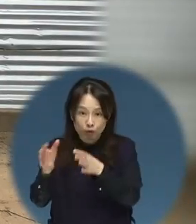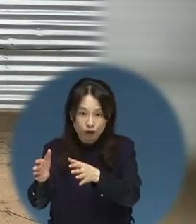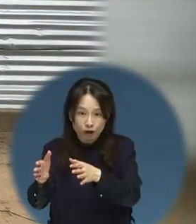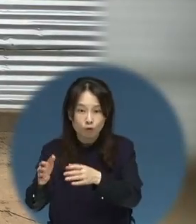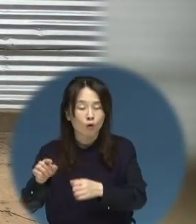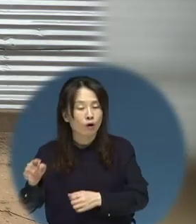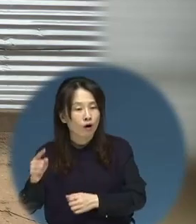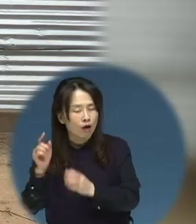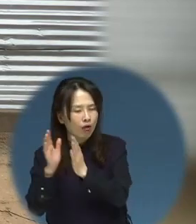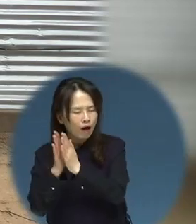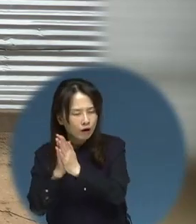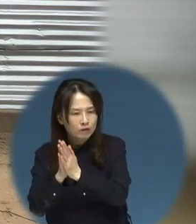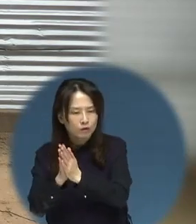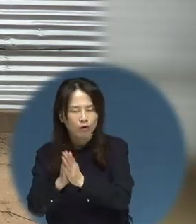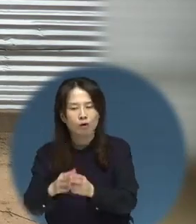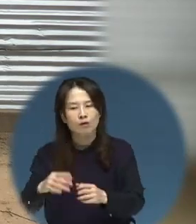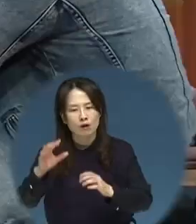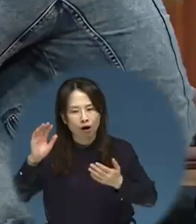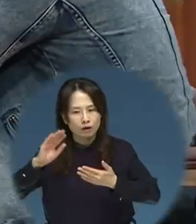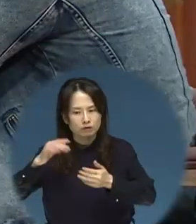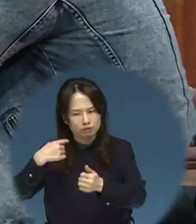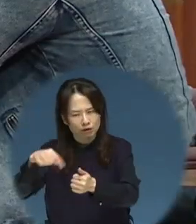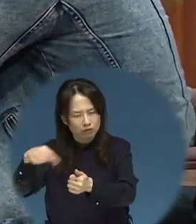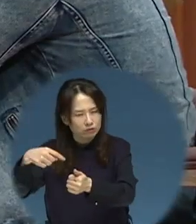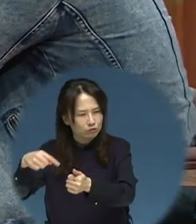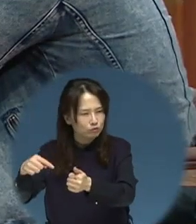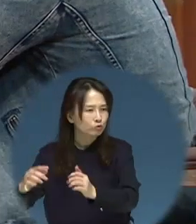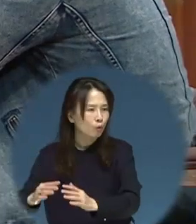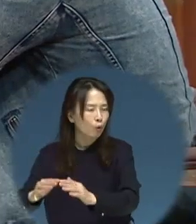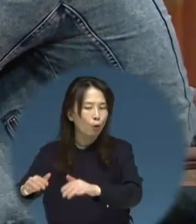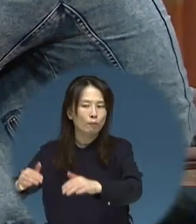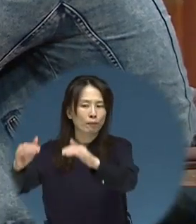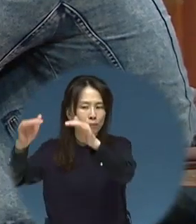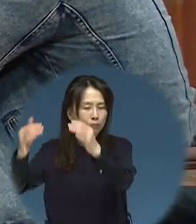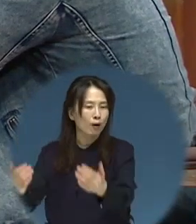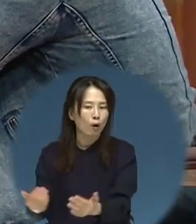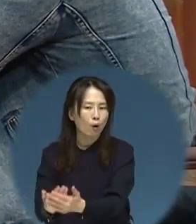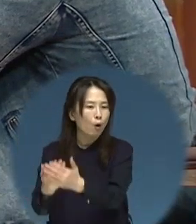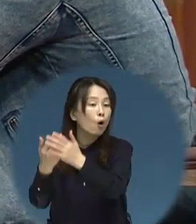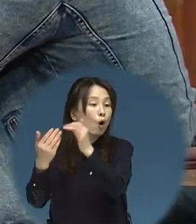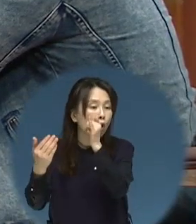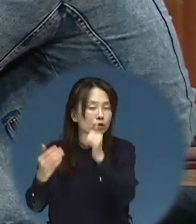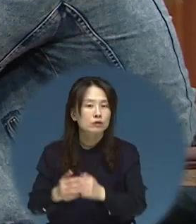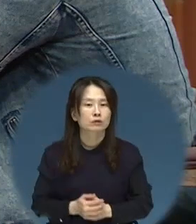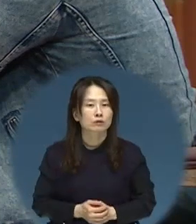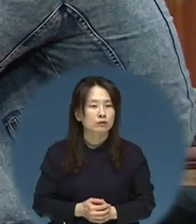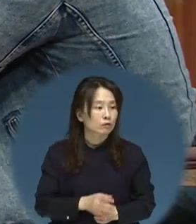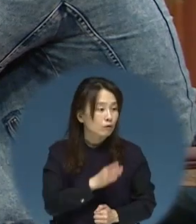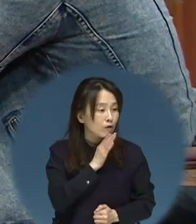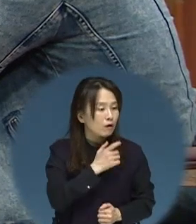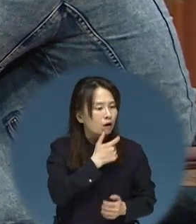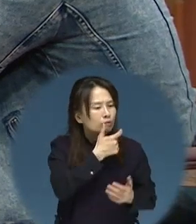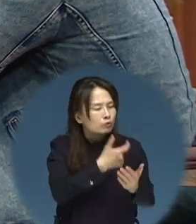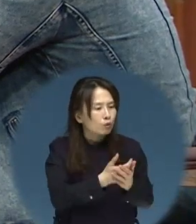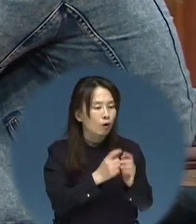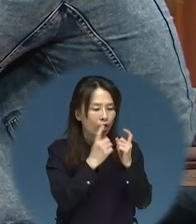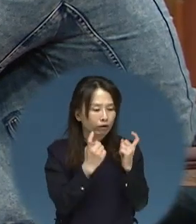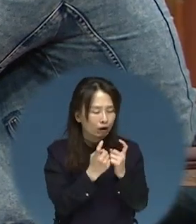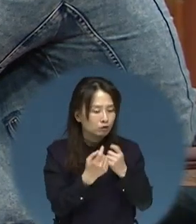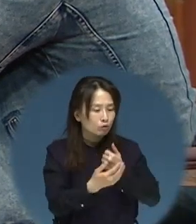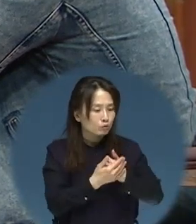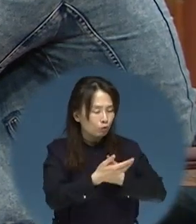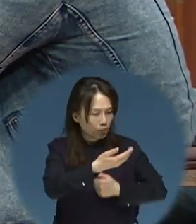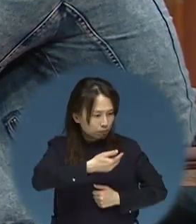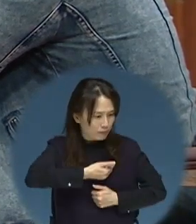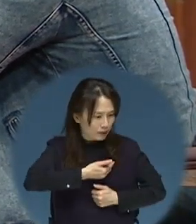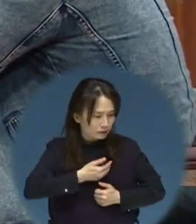아이들을 가르치고 이런 일들을 하고 있어요. 정말 감동 스토리예요. 네, 거긴 너무너무 감동스럽죠. 개인적으로 시작한 도움, 그 도움을 받은